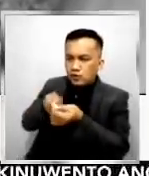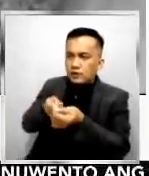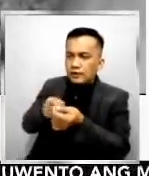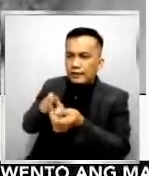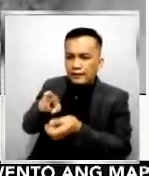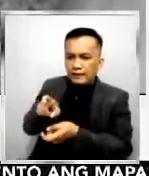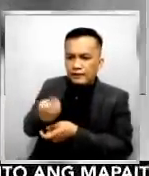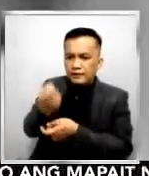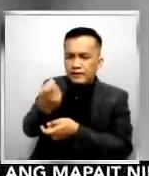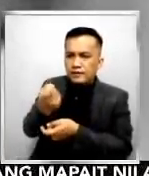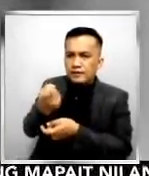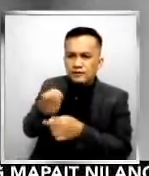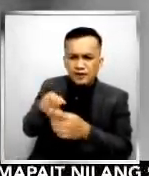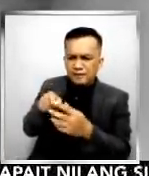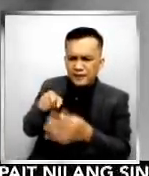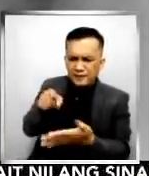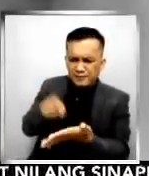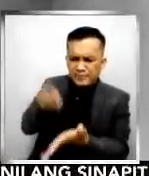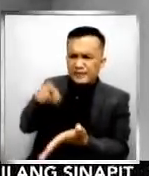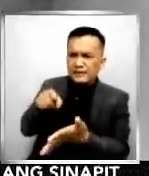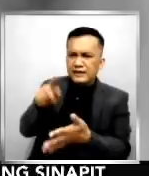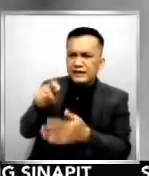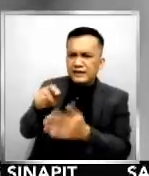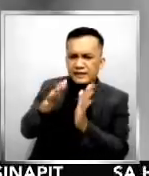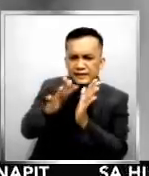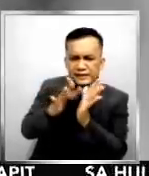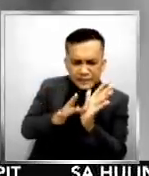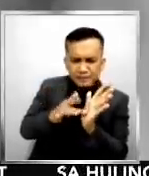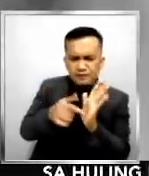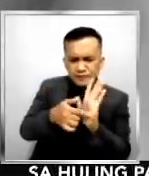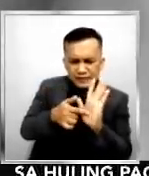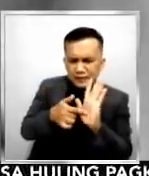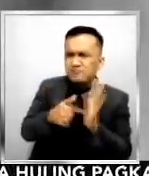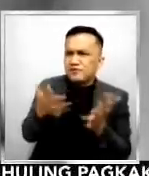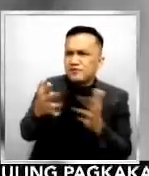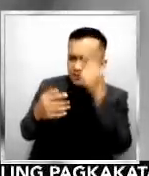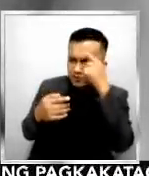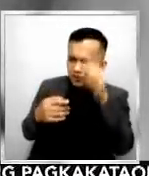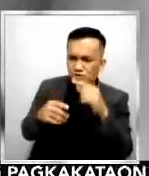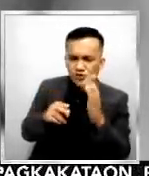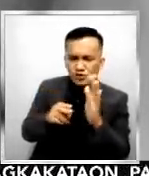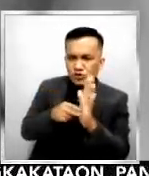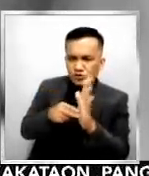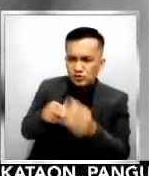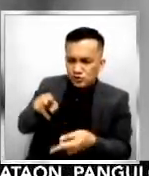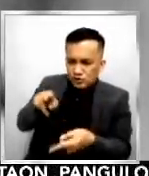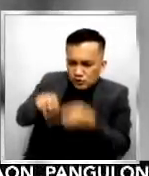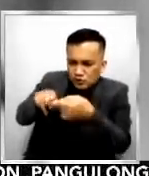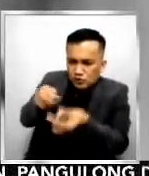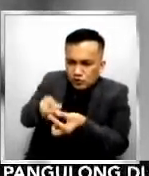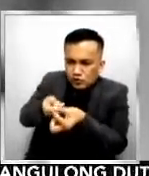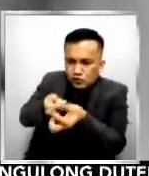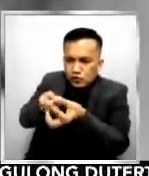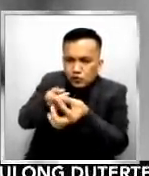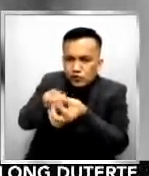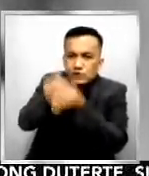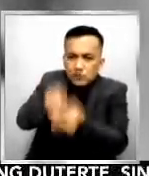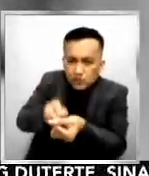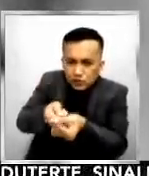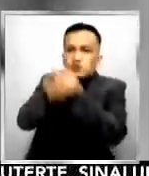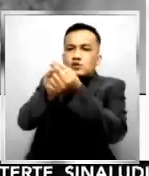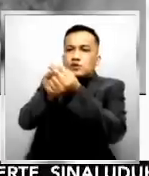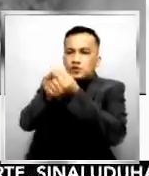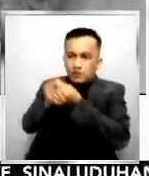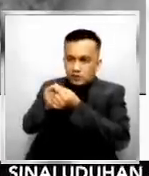Hindi ko alam po kung duct tape o adhesive tape o double-sided tape po yung nilagay po doon sa may dulo ng panungkit po nila. Din yun po yung ginamit po nilang panungkit sa mga